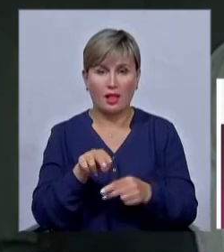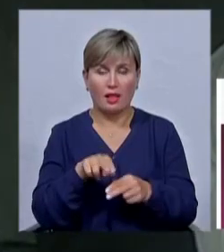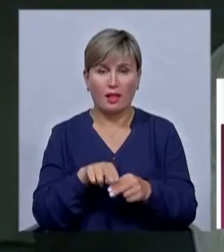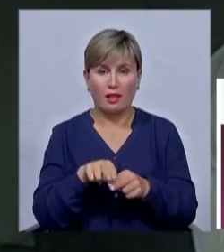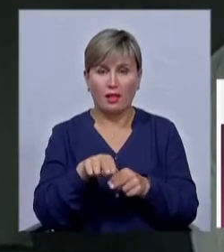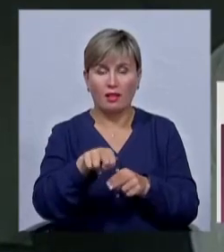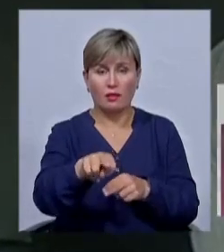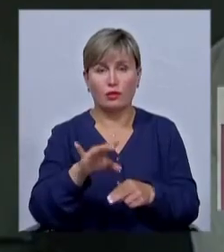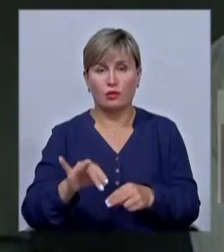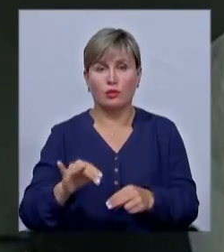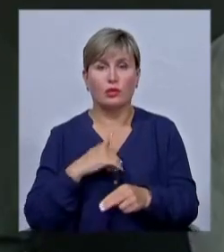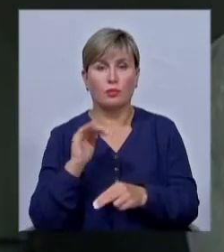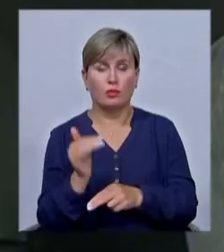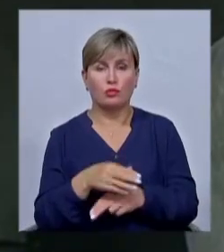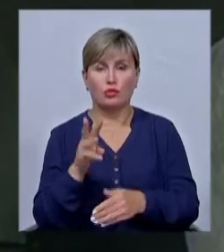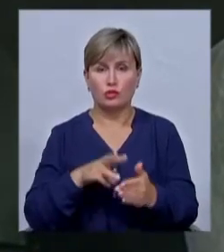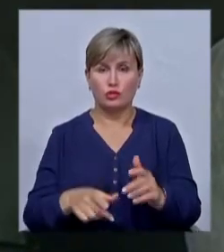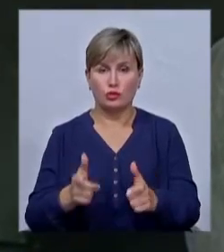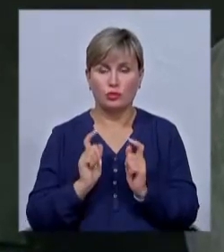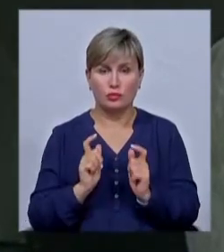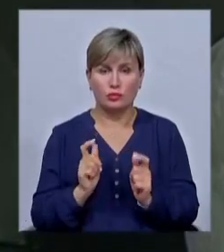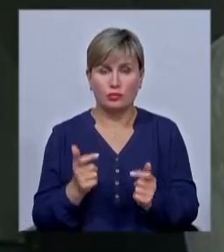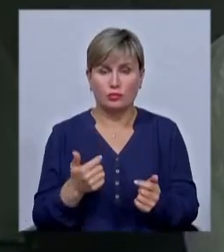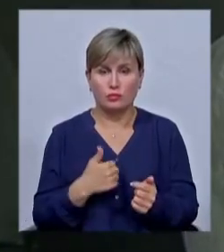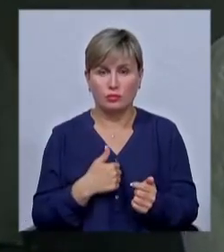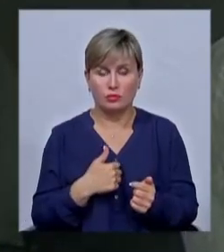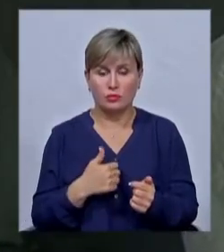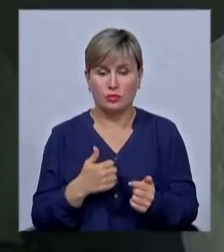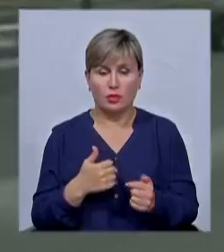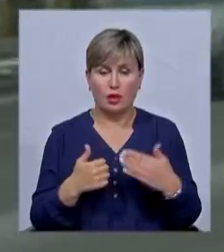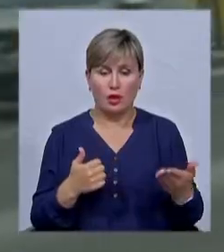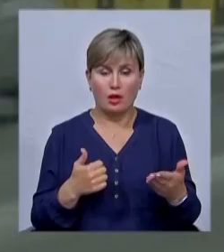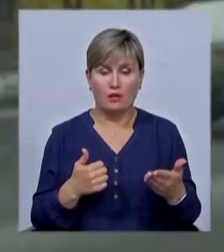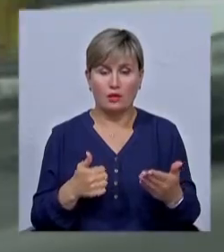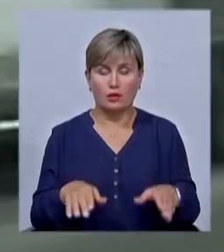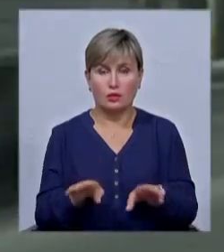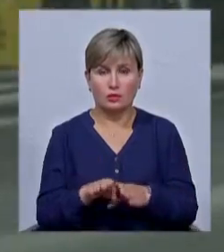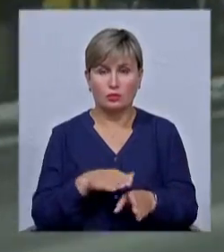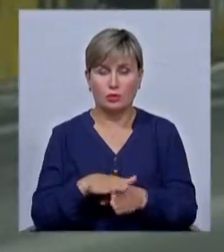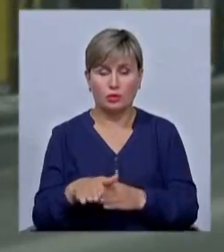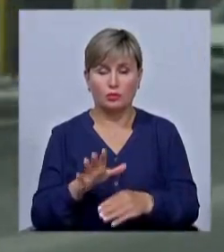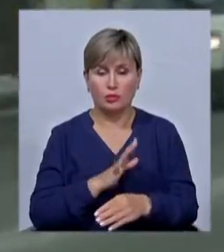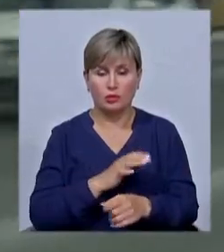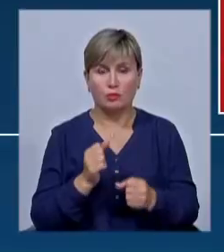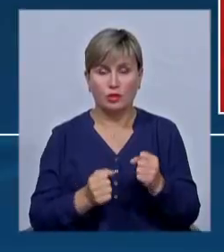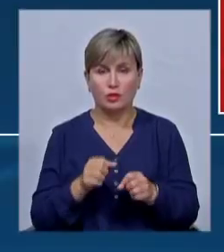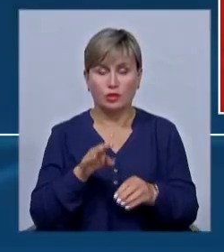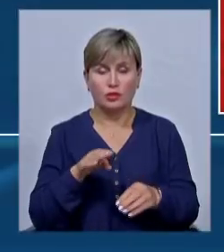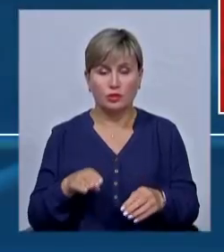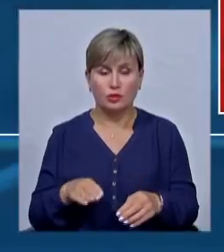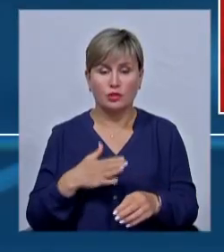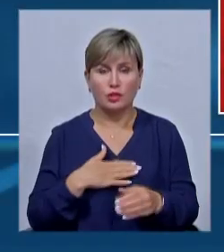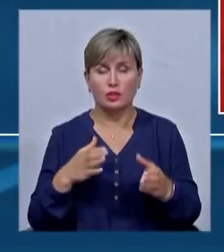пришел штраф а что мне делать не надо повернуть налево а левый ряд 2 забиты была забита машинами